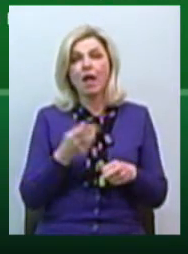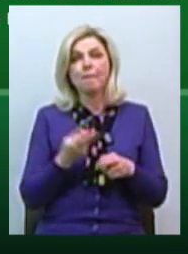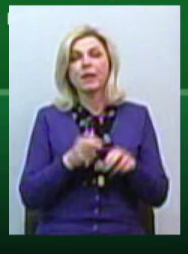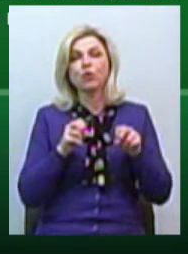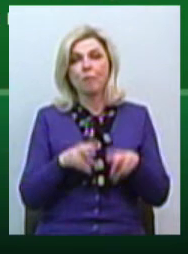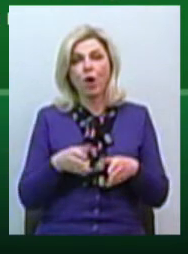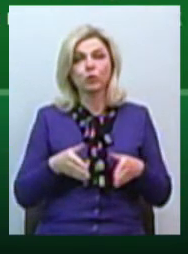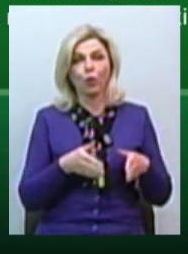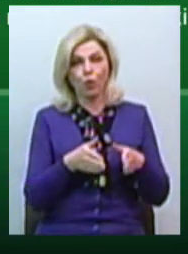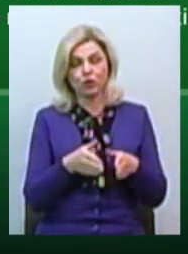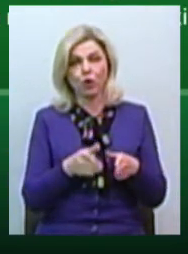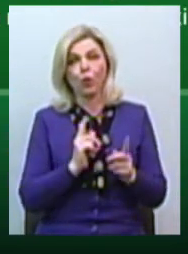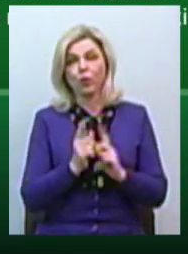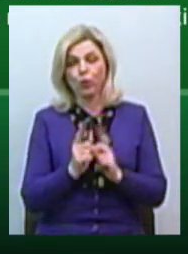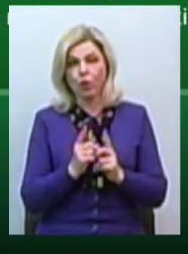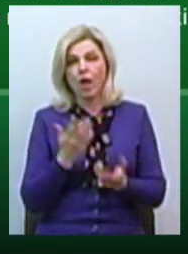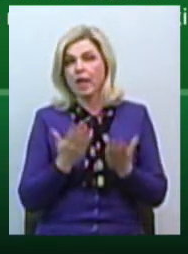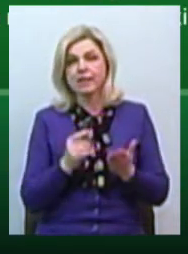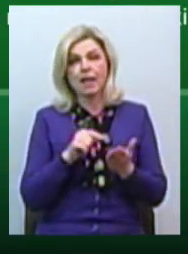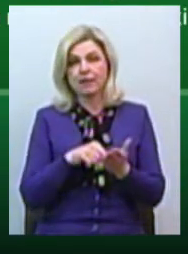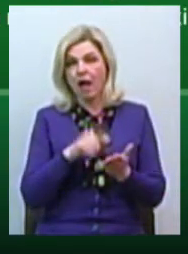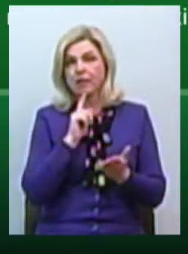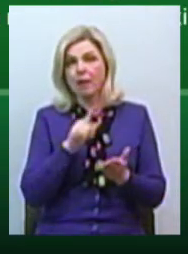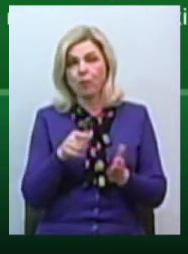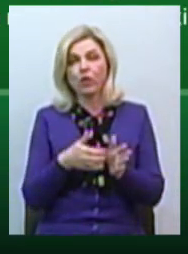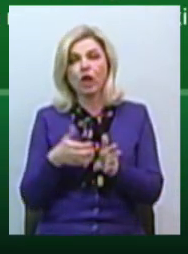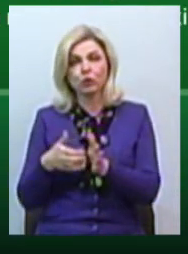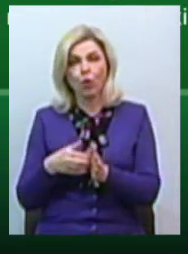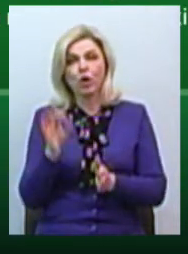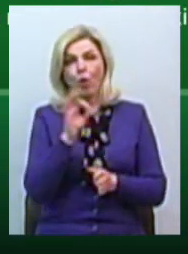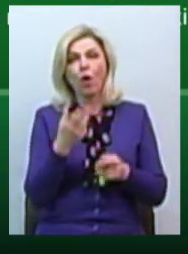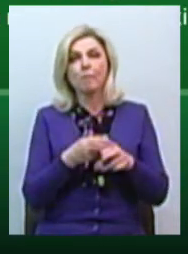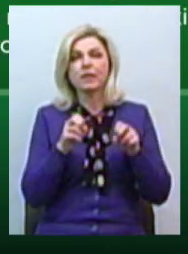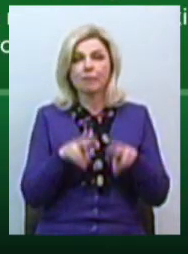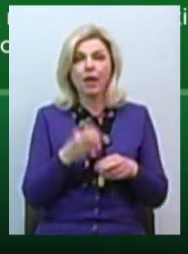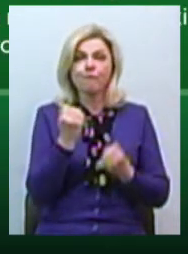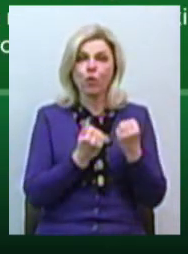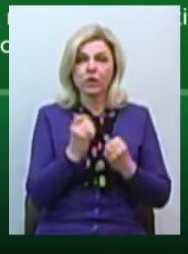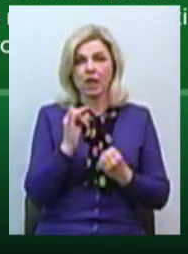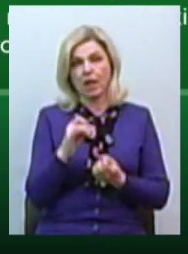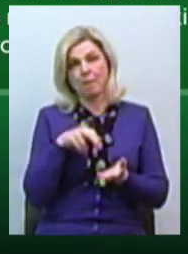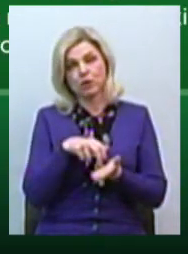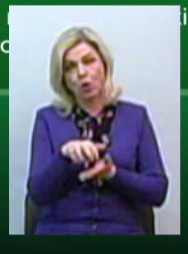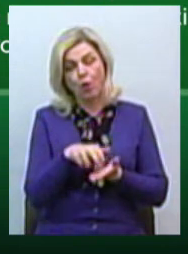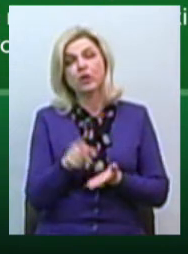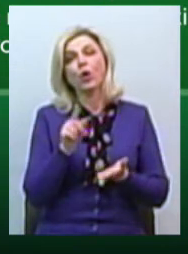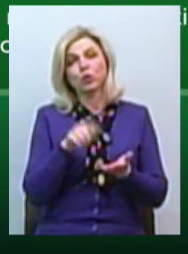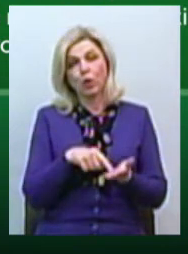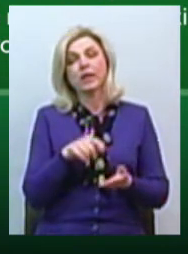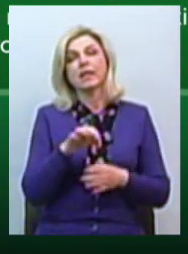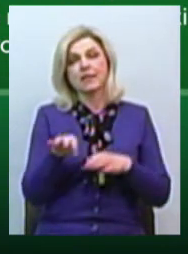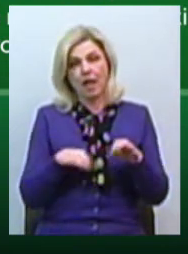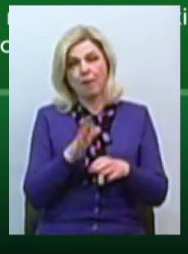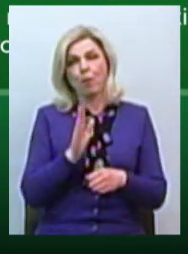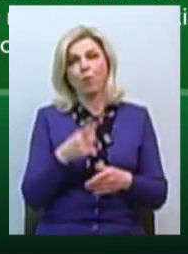руху, якщо там не буде недоліків стосовно безпеки як водіїв, так і пішоходів, тоді схема буде